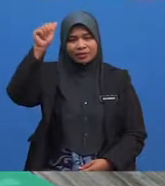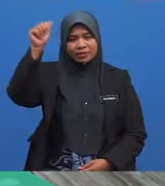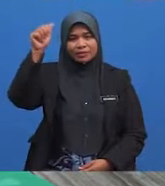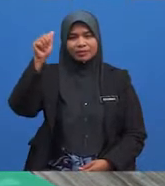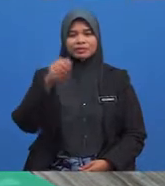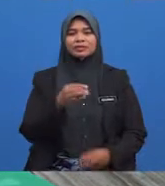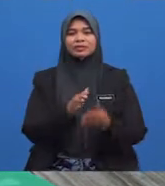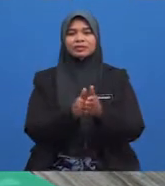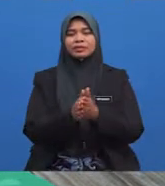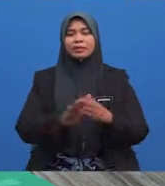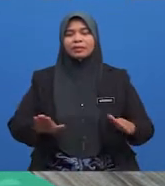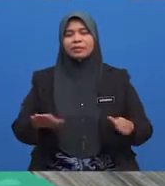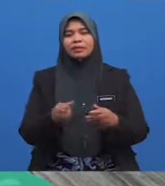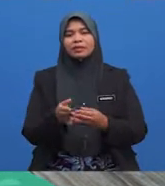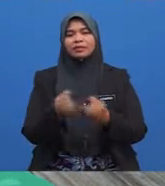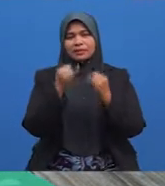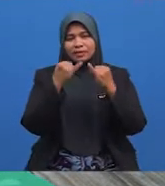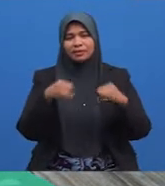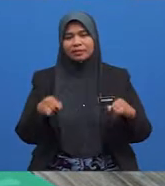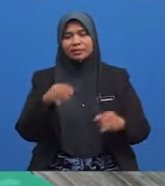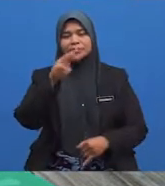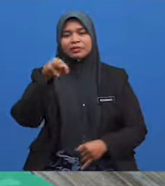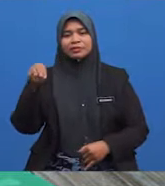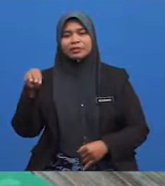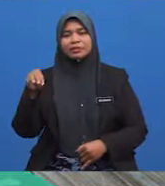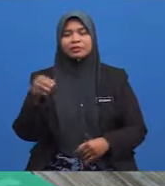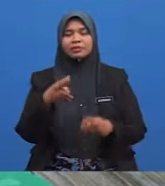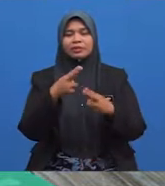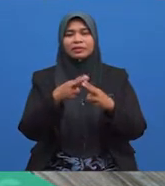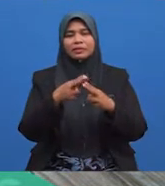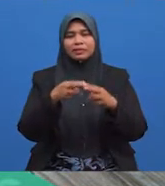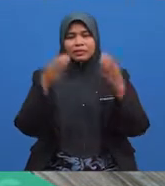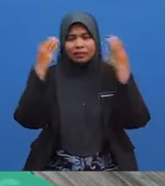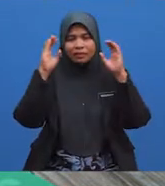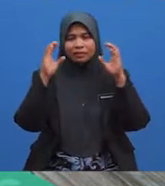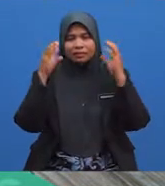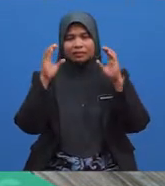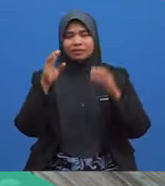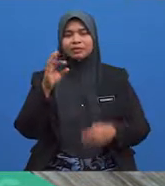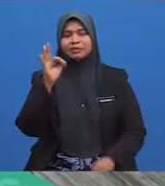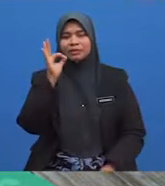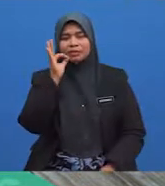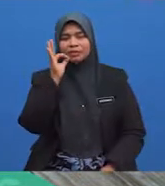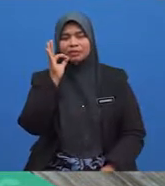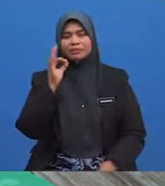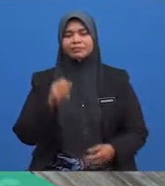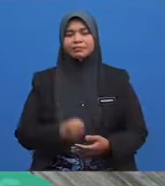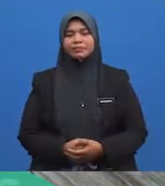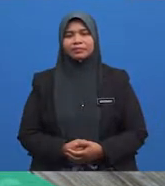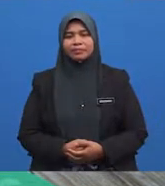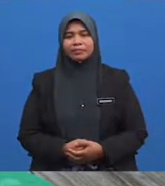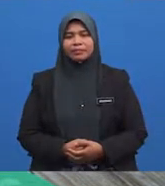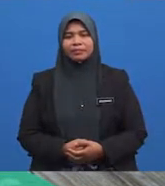Assalamualaikum dan selamat sejahtera, murid-murid. Nama cikgu ialah Cikgu Nofarizian binti Muhammad